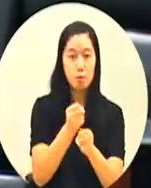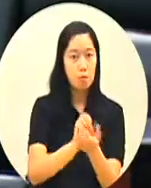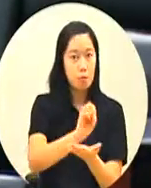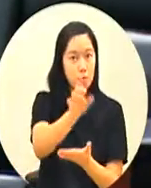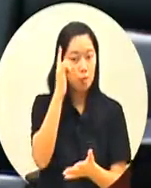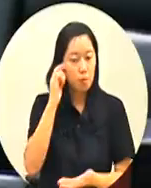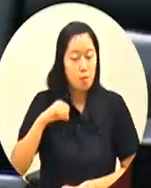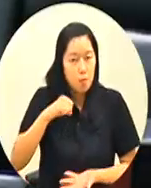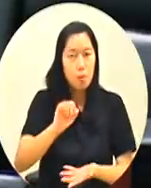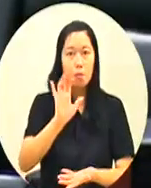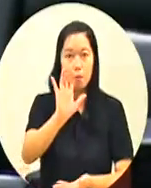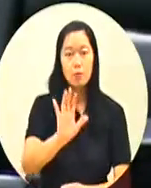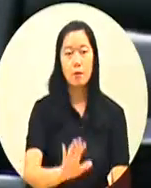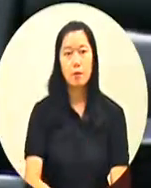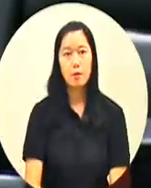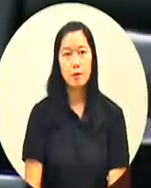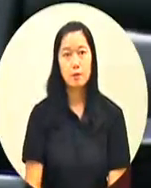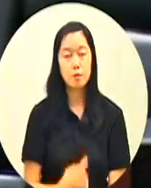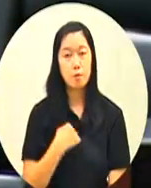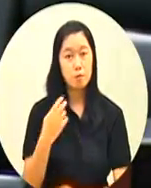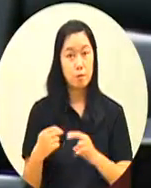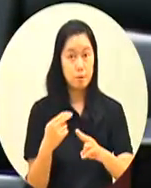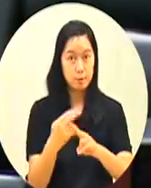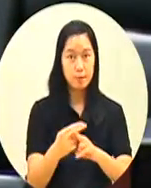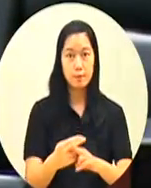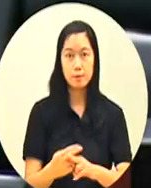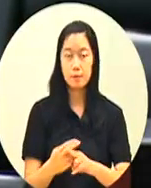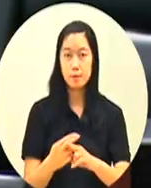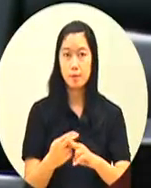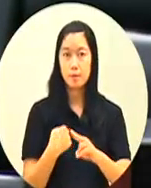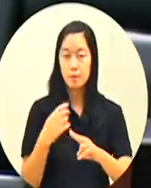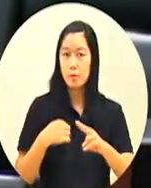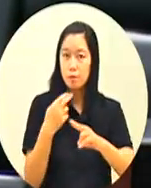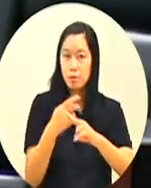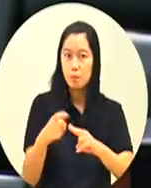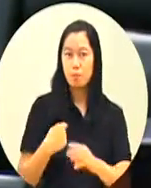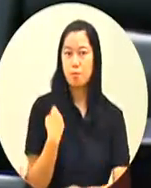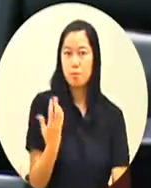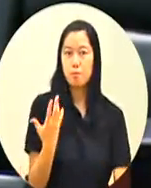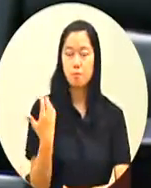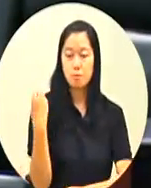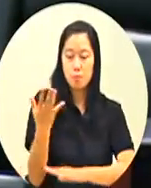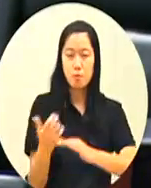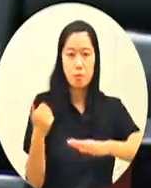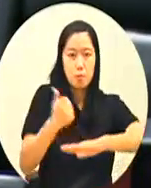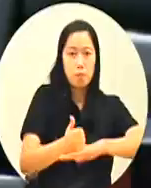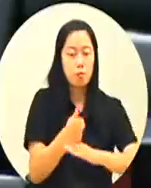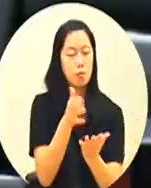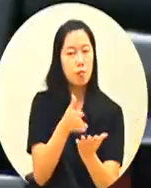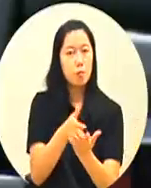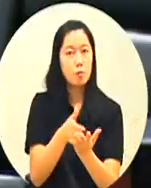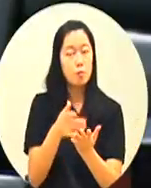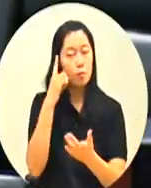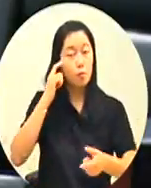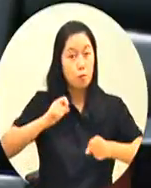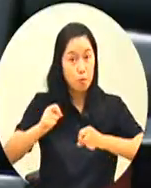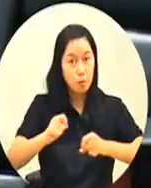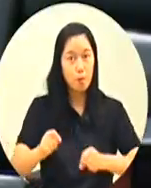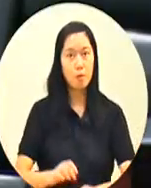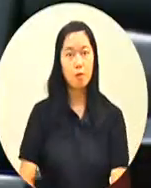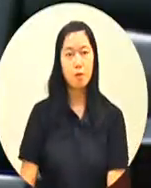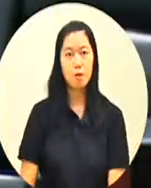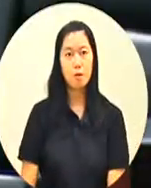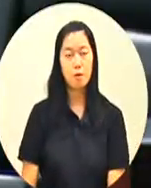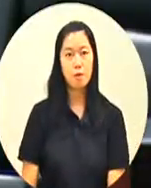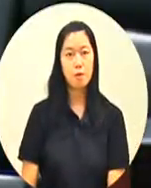提到这部分的内容，所以我相信新的政府上台讲的这些经济发展的方案并不是天